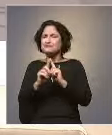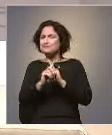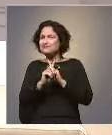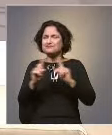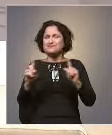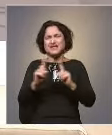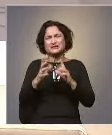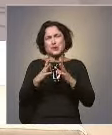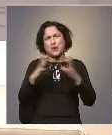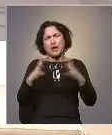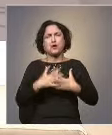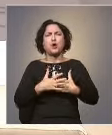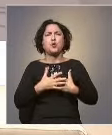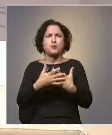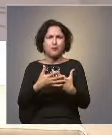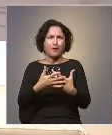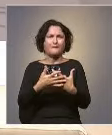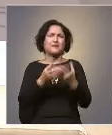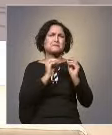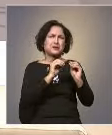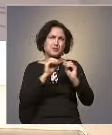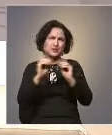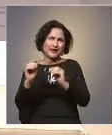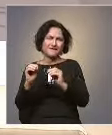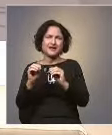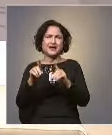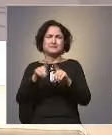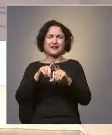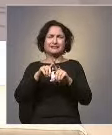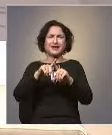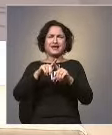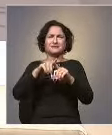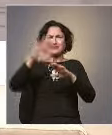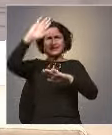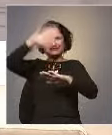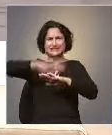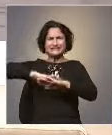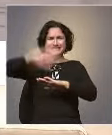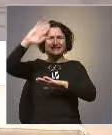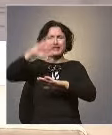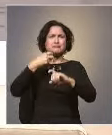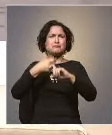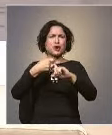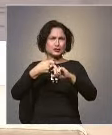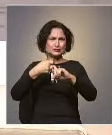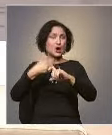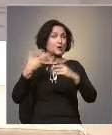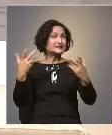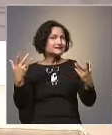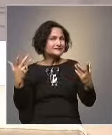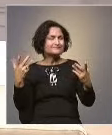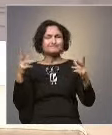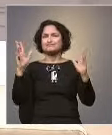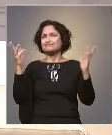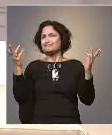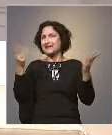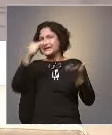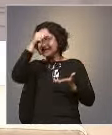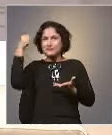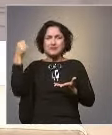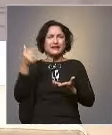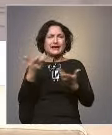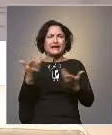си зазидан прозорец в сградата, в която преподава, и това за него е една пределна ситуация. Съдбата като възможност за